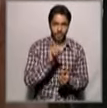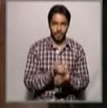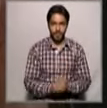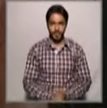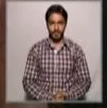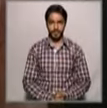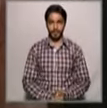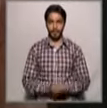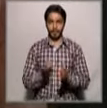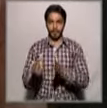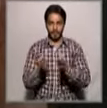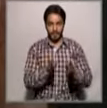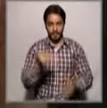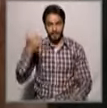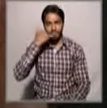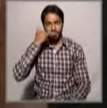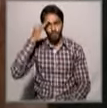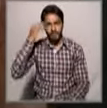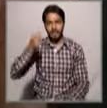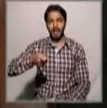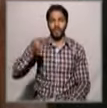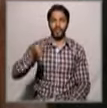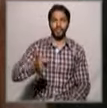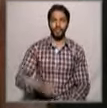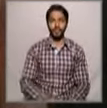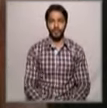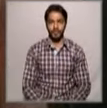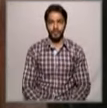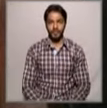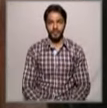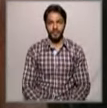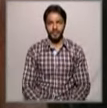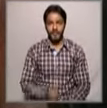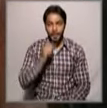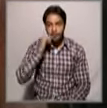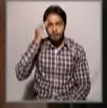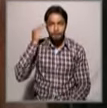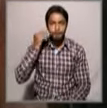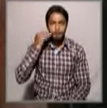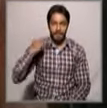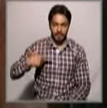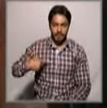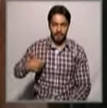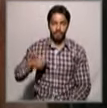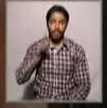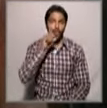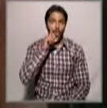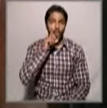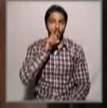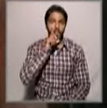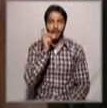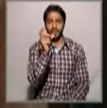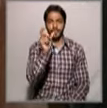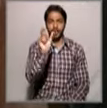وبركاته. السلام عليكم. ايوه السلام عليكم. اهلا مرحبا. وعليكم السلام ورحمه الله وبركاته. انا